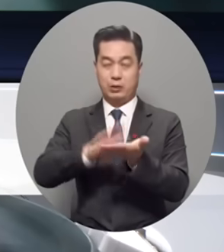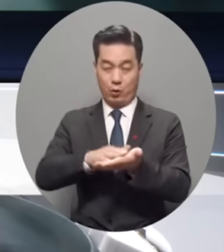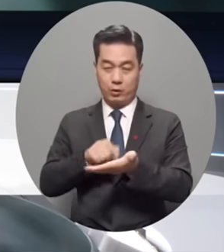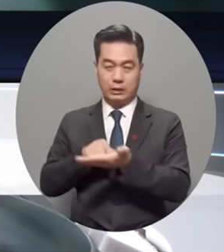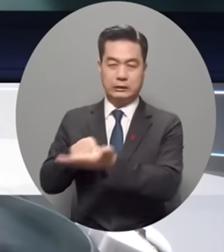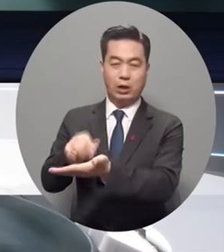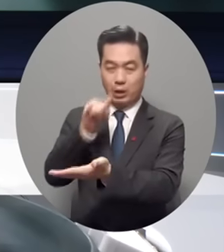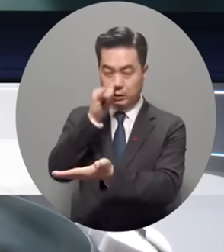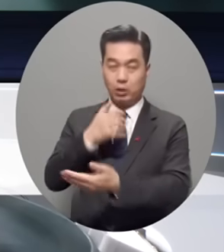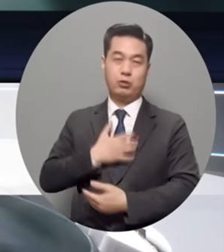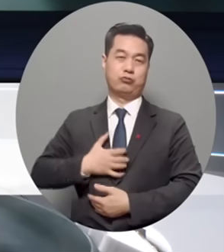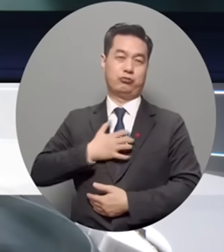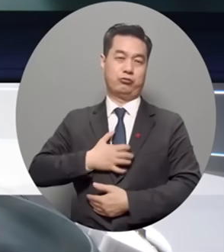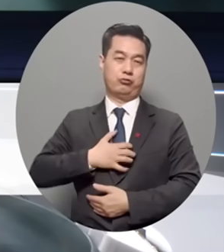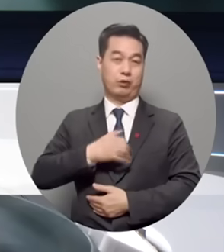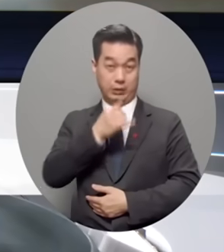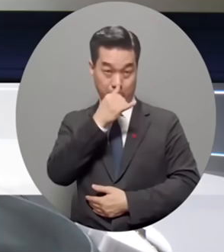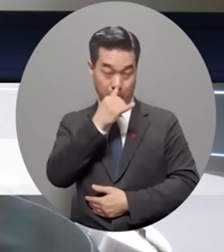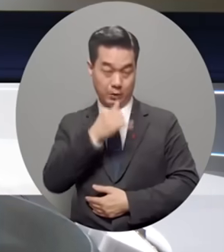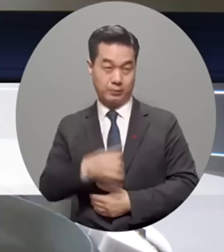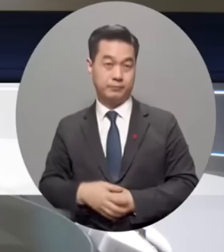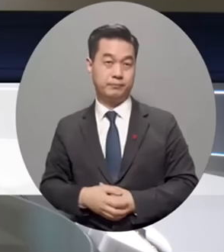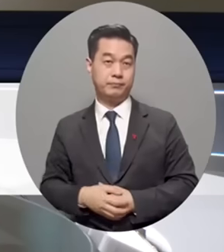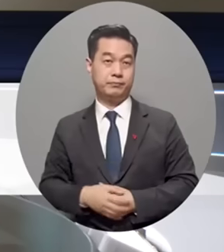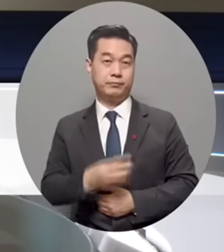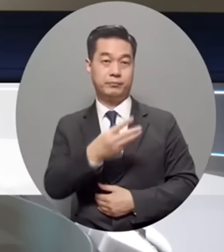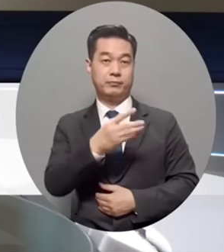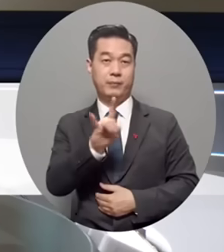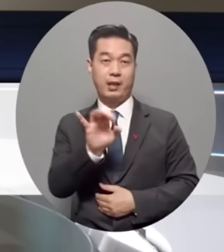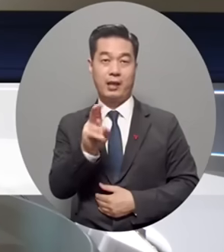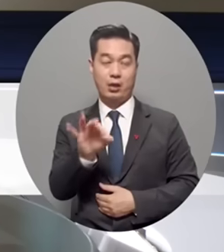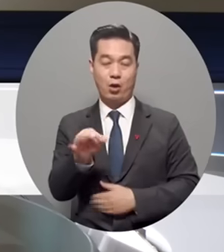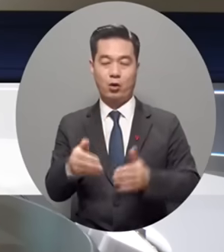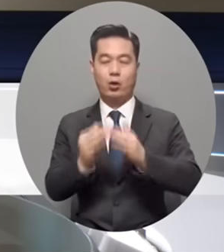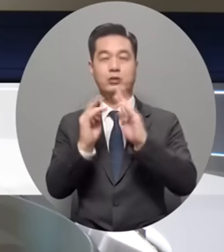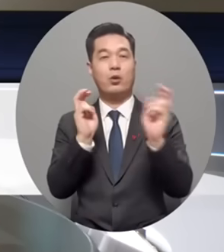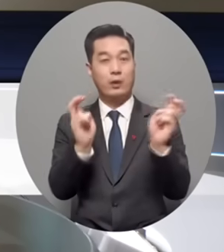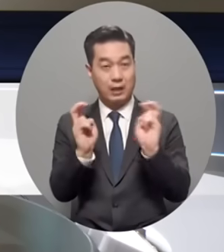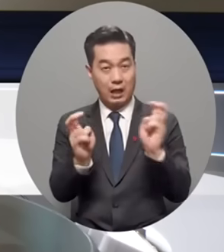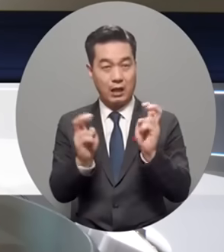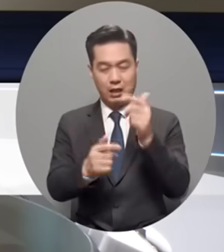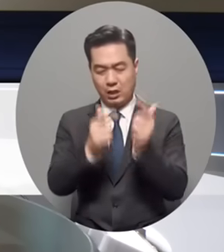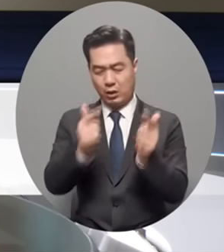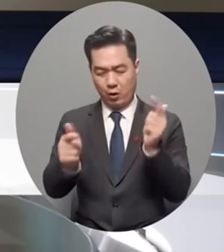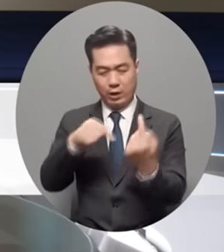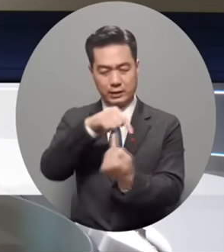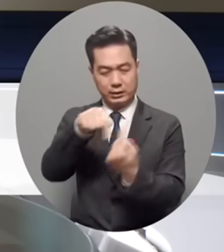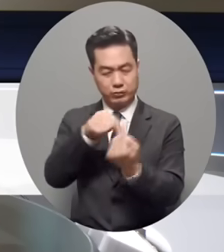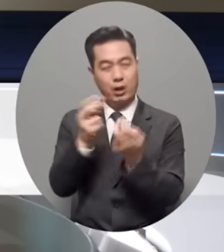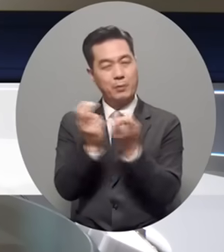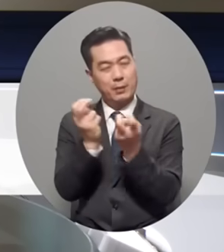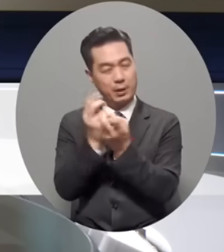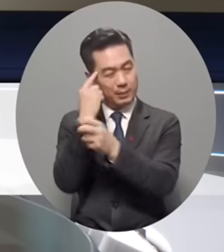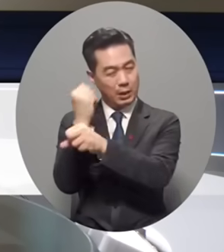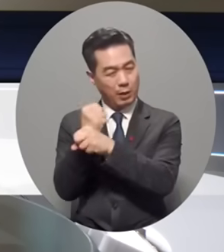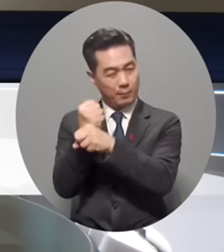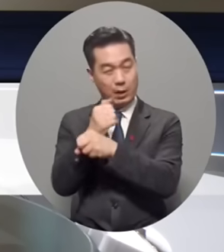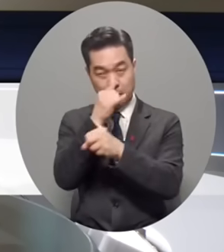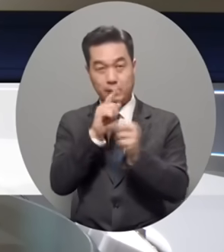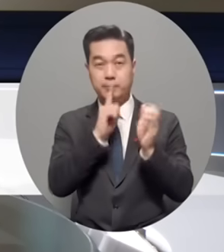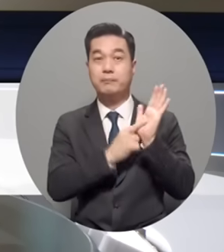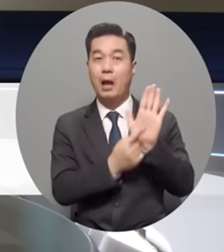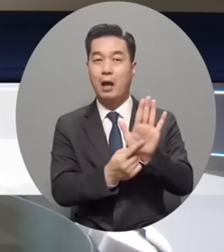우려가 또다시 제기됐습니다. 태영건설은 경영 정상화를 위해서 다양한 방안들을 검토하고 있다고 강조했지만